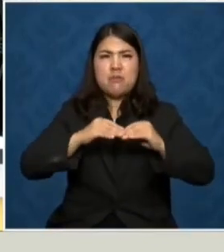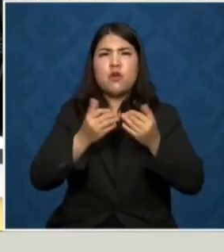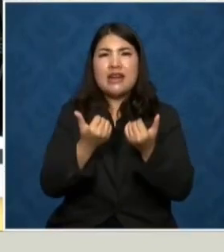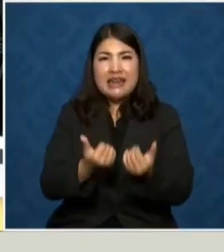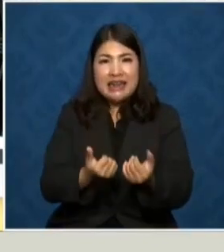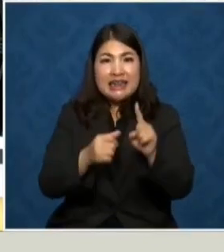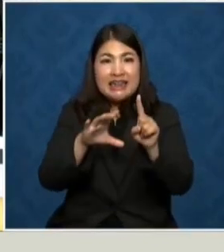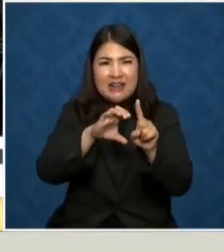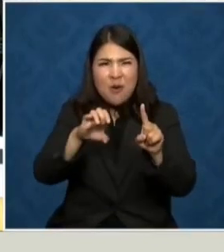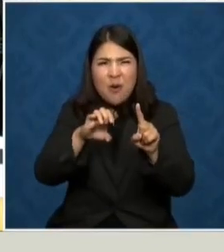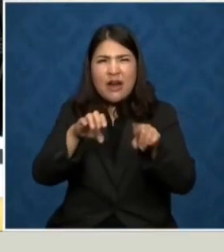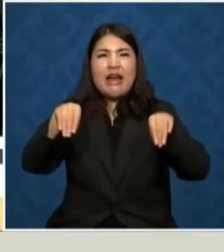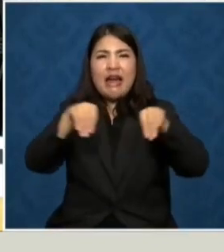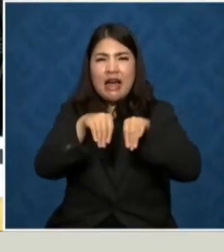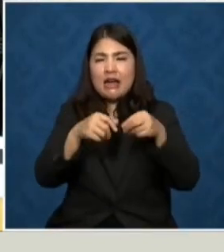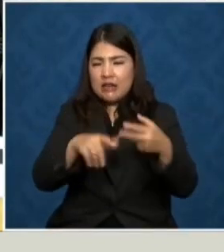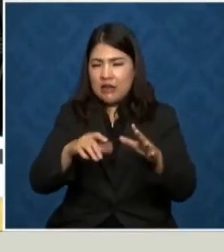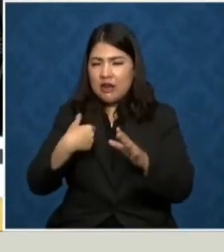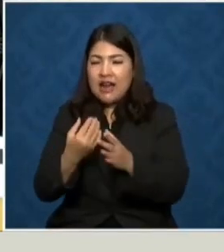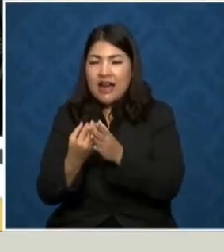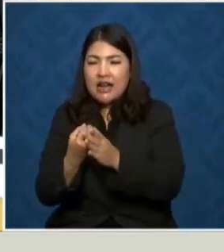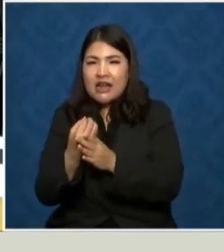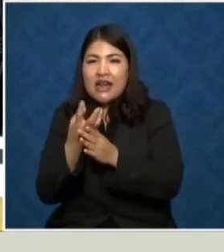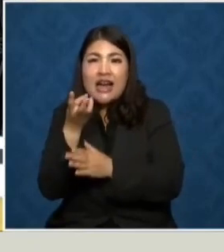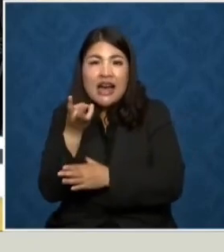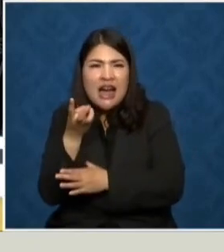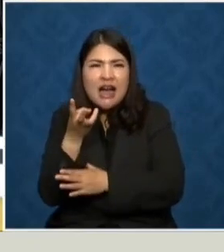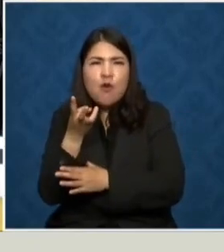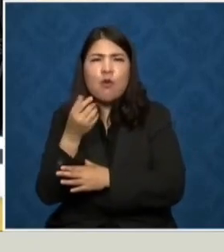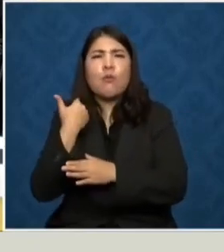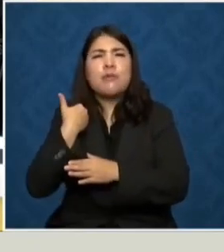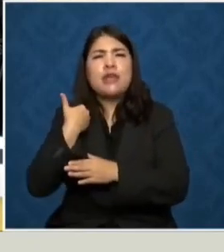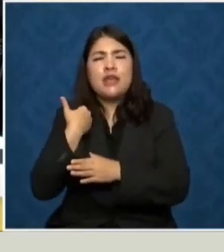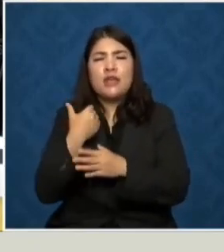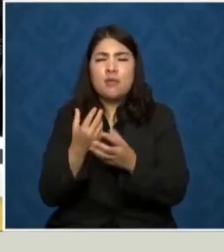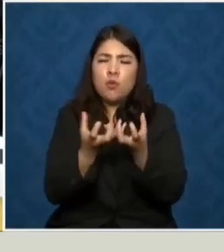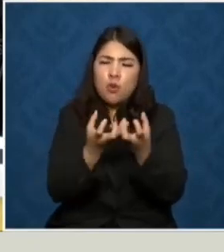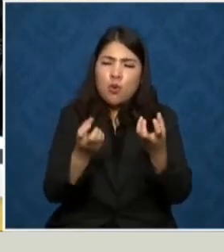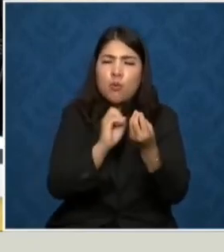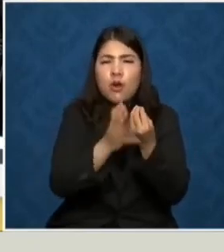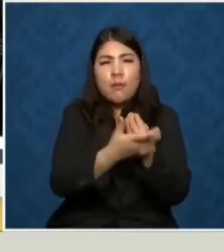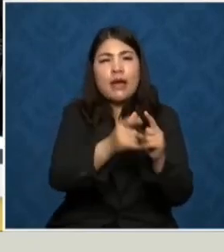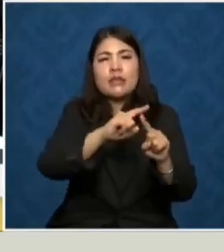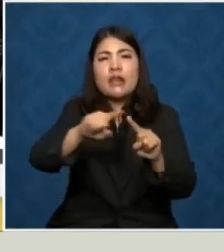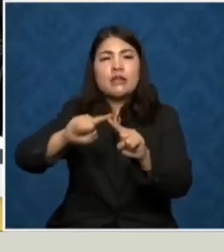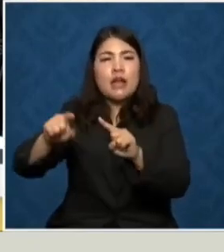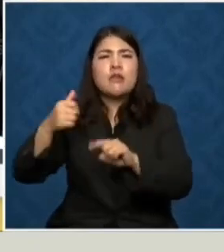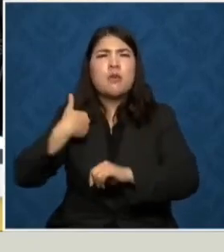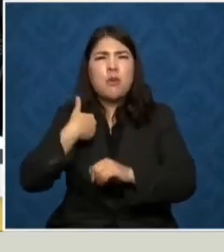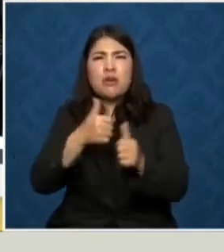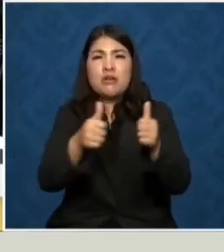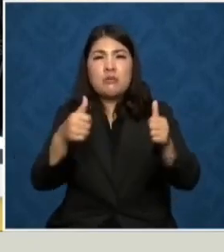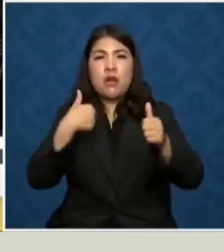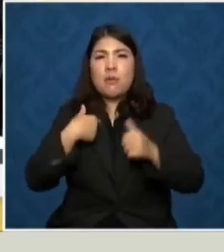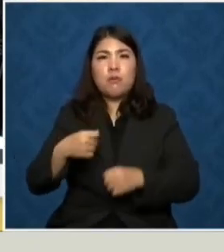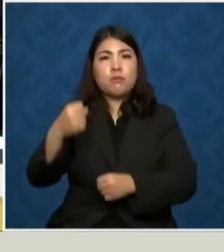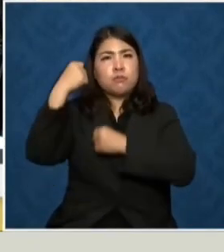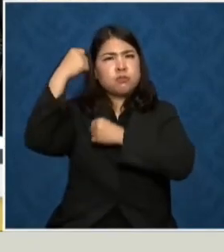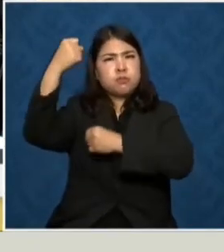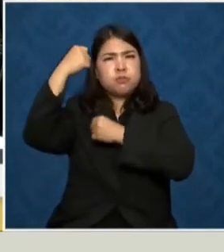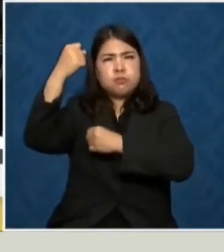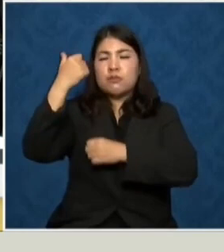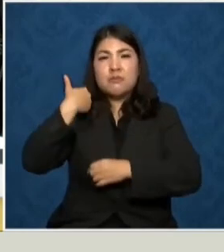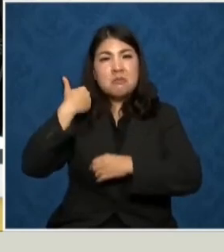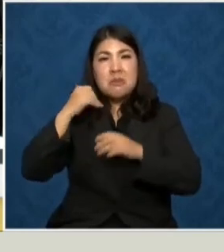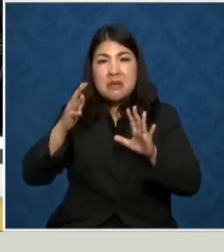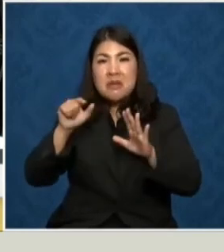ทละนะครับราคาข้าวก็สูงนะครับพืชผลอื่นๆก็ดีนะครับไม่มีการมาประท้วงไม่มีการมา